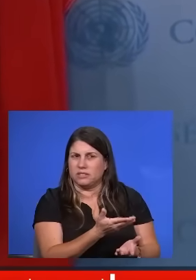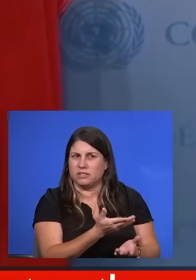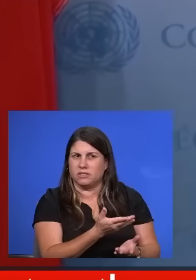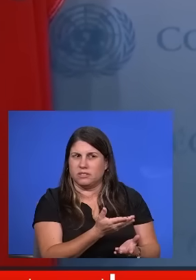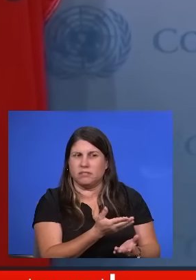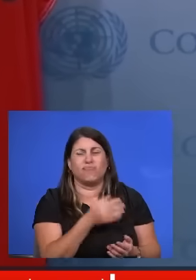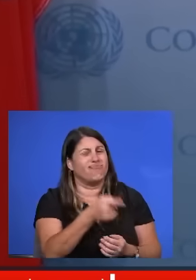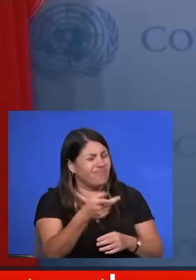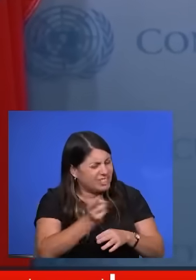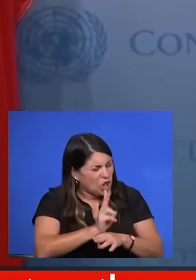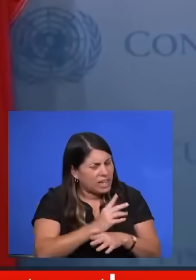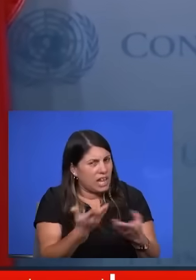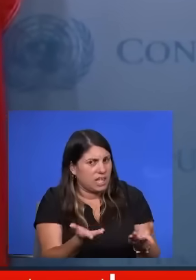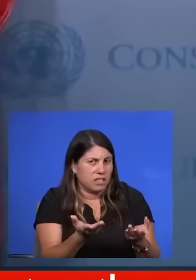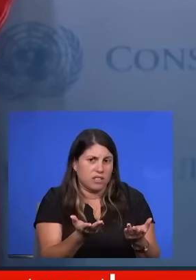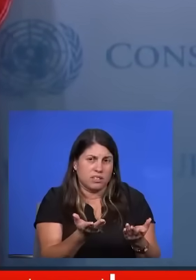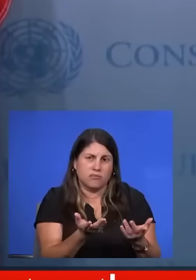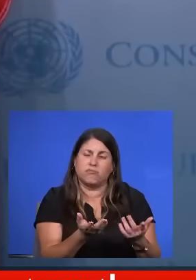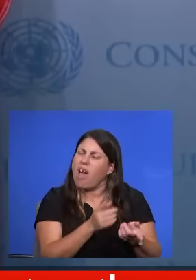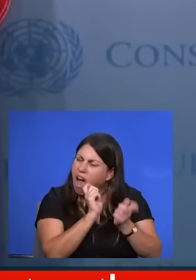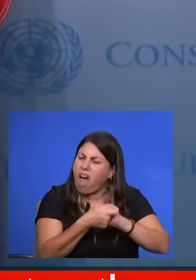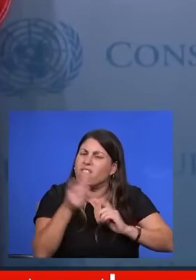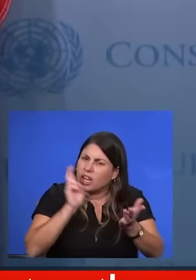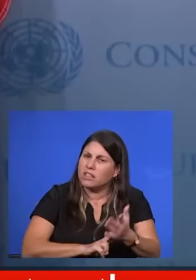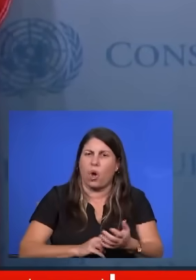false. It was the opposite.